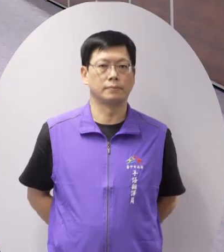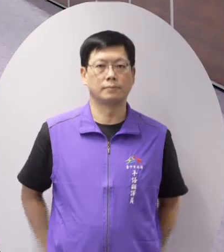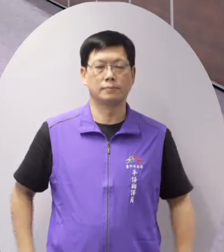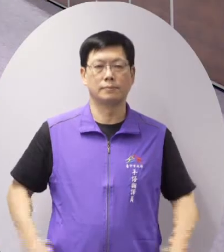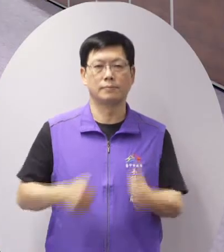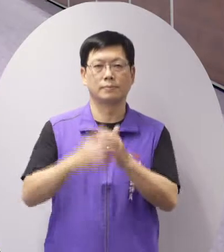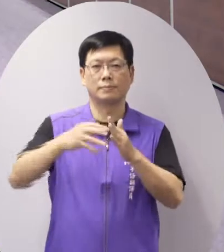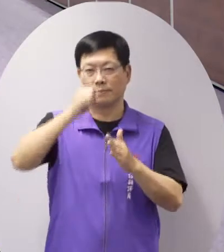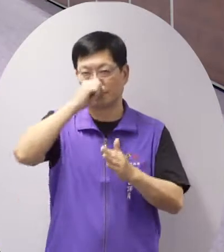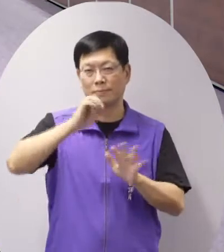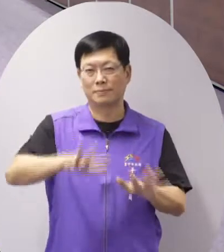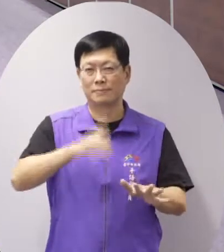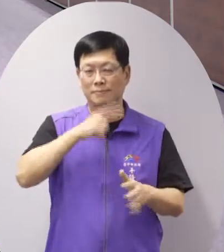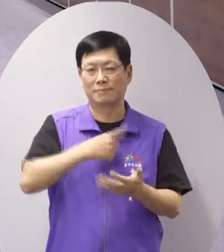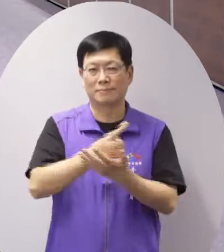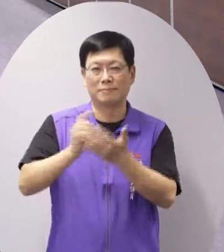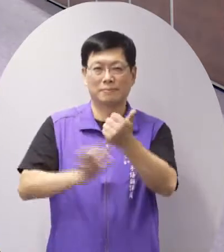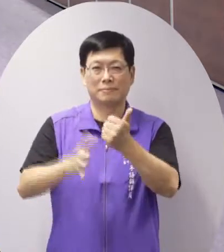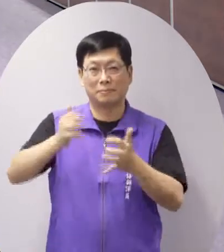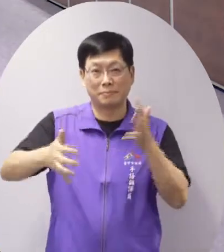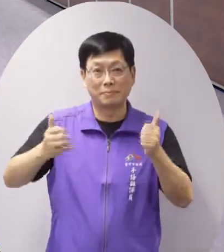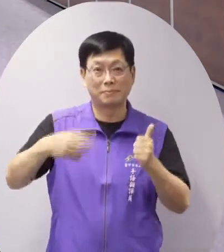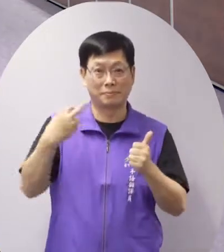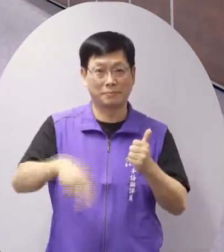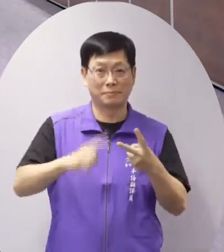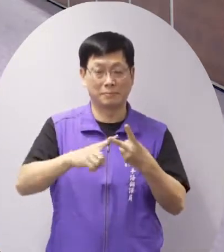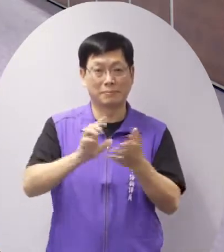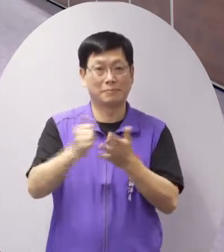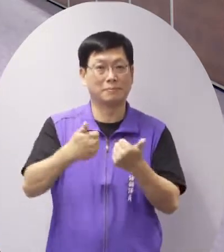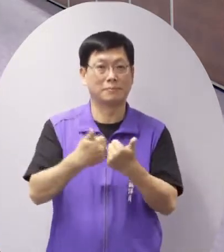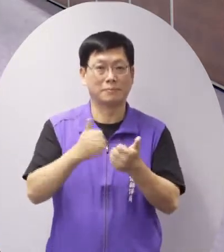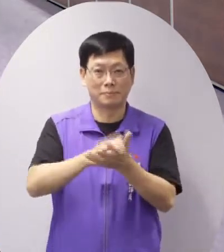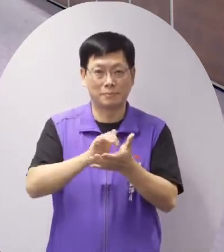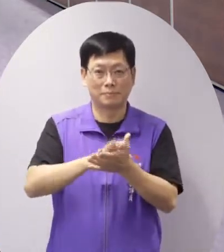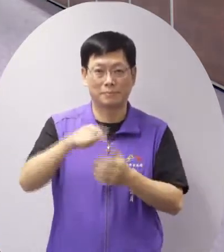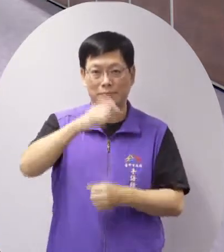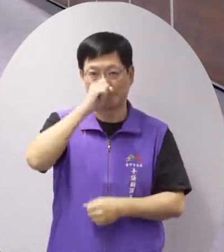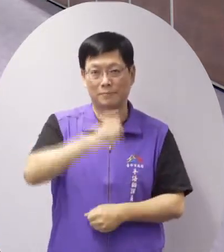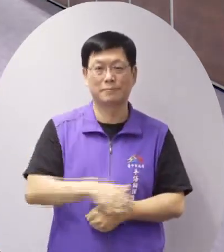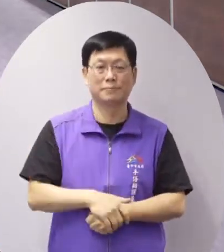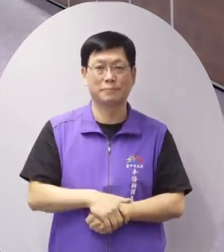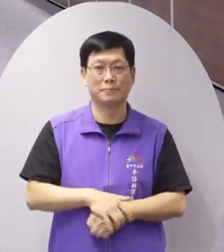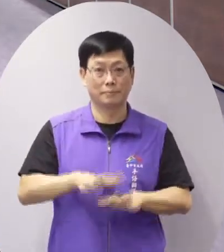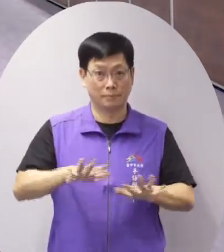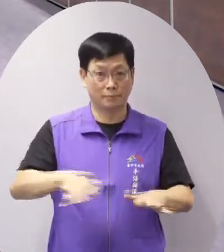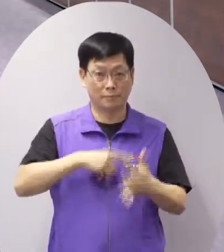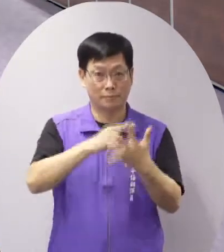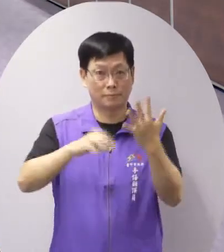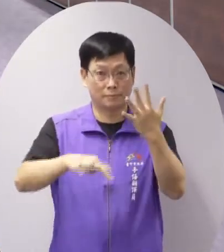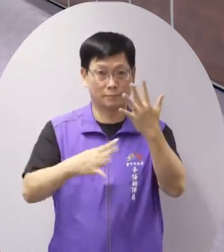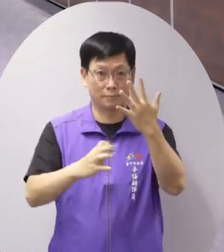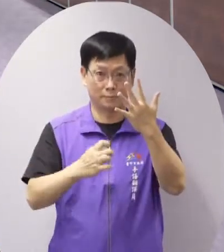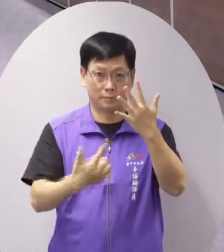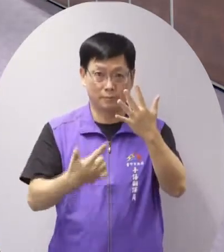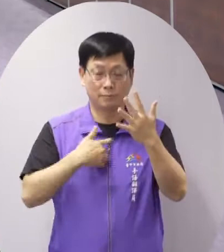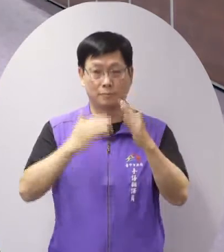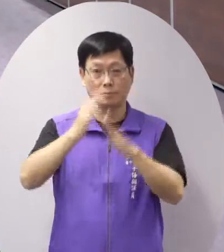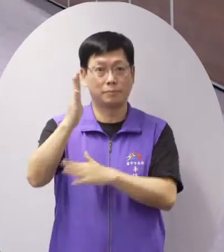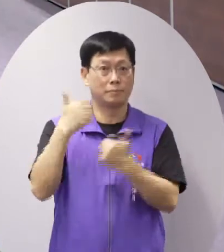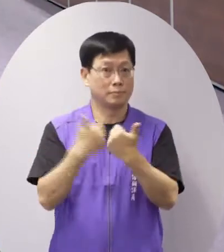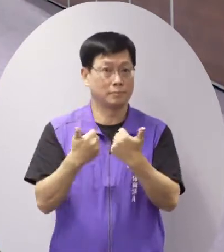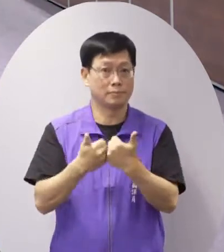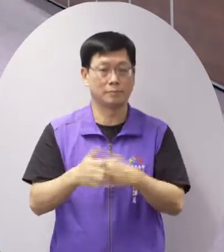副市长好，与会的各机关首长以及媒体朋友们，大家好。本府第446次市